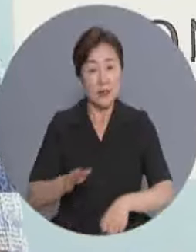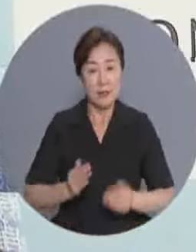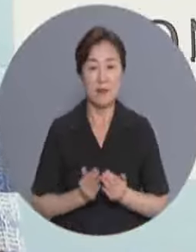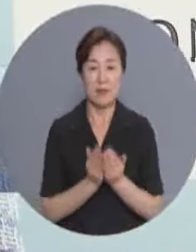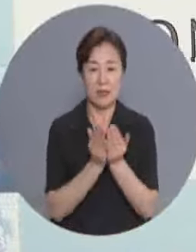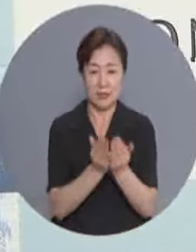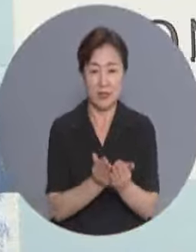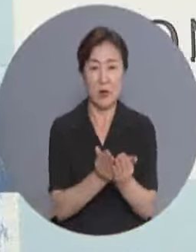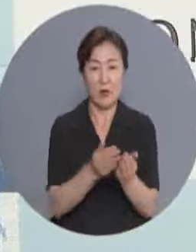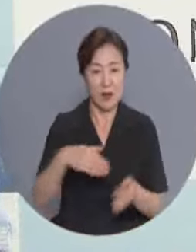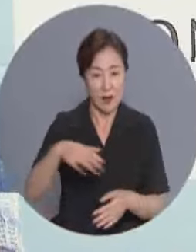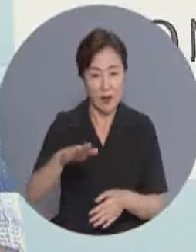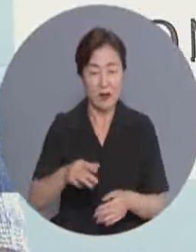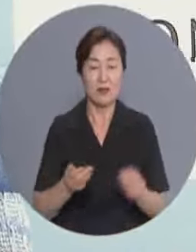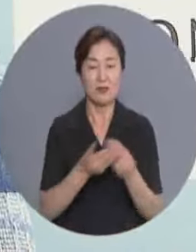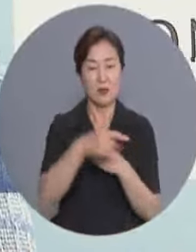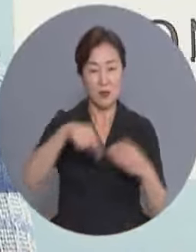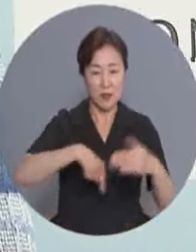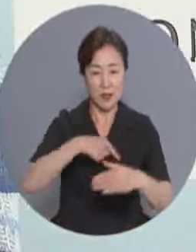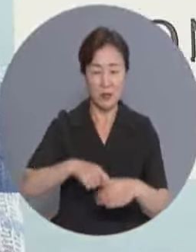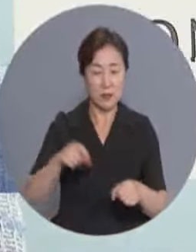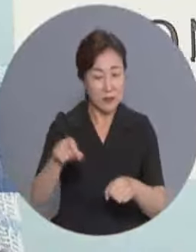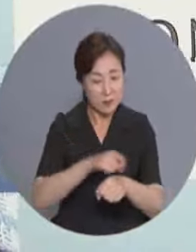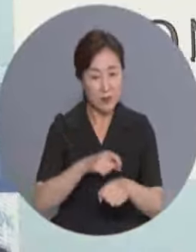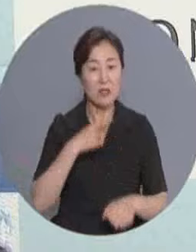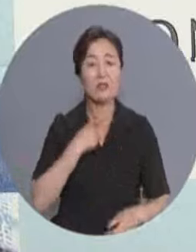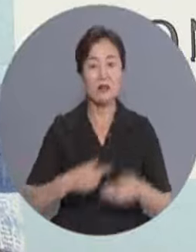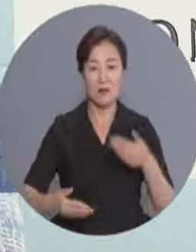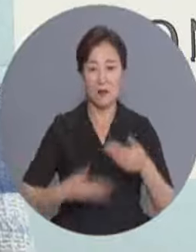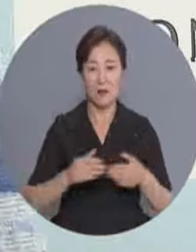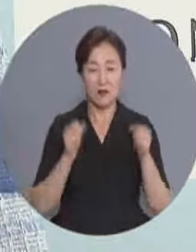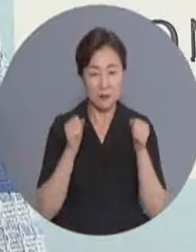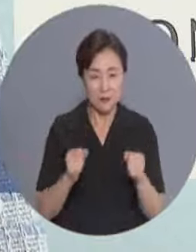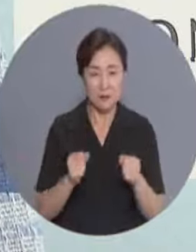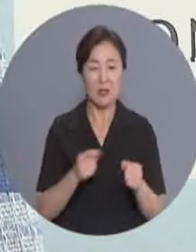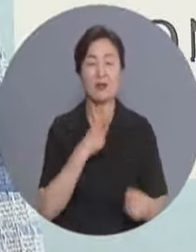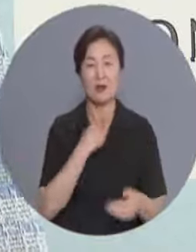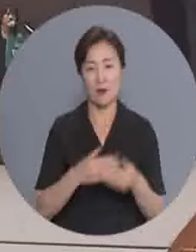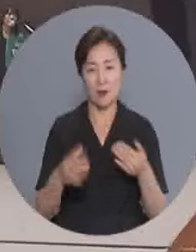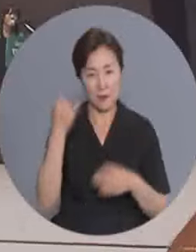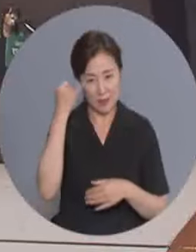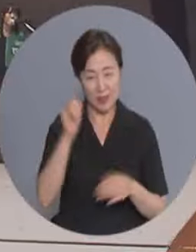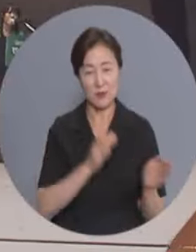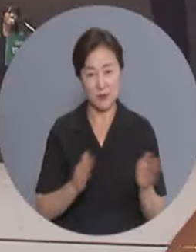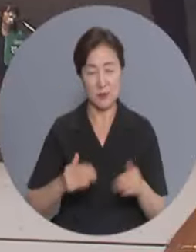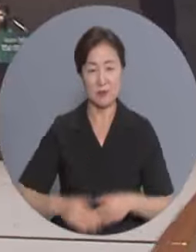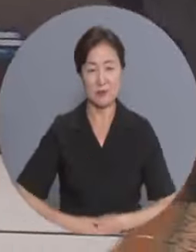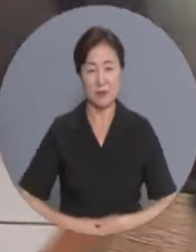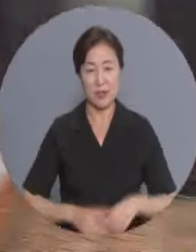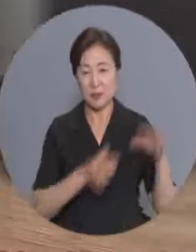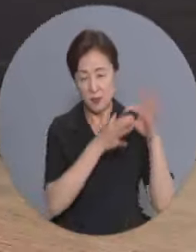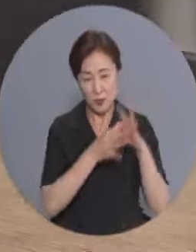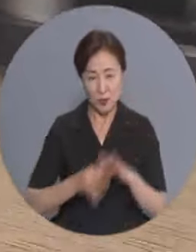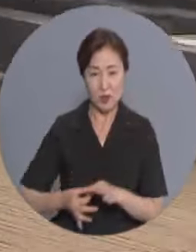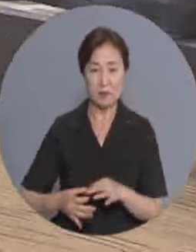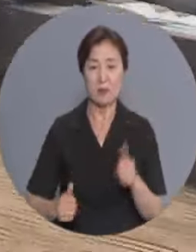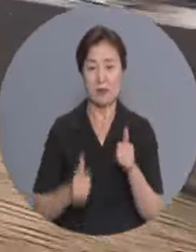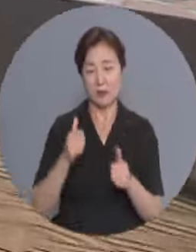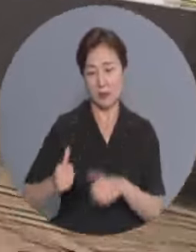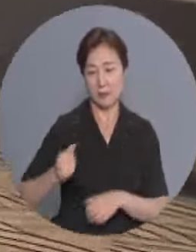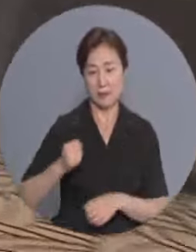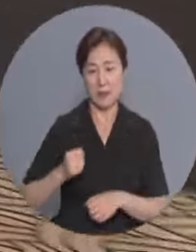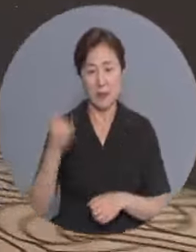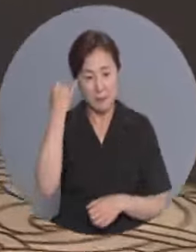들어가더라도 그 안에서 독특한 경험을 할 수 있는 체류하면서 할 수 있는 그런 콘텐츠들 또 지속가능하고 경쟁력 있는